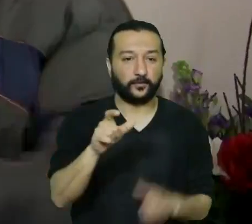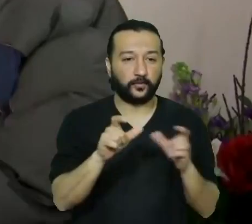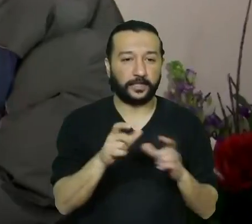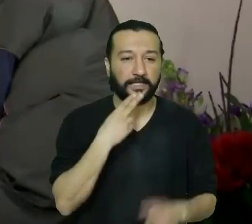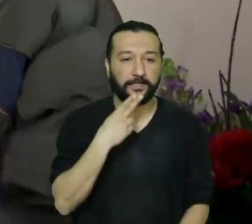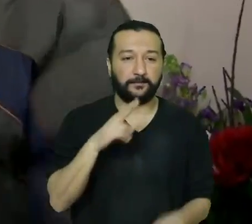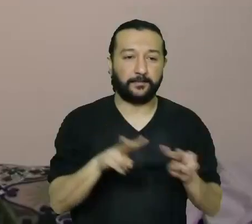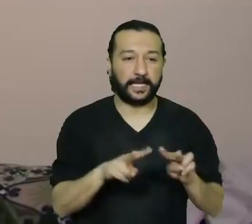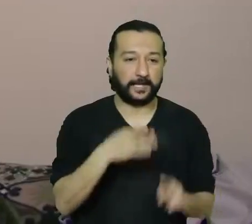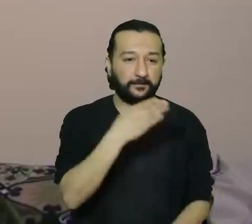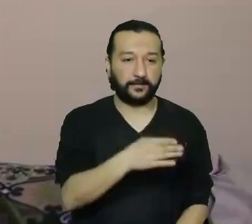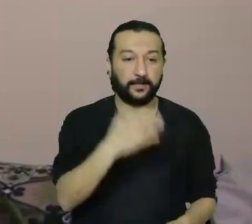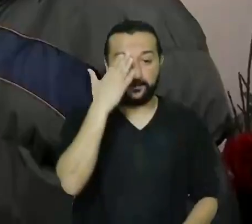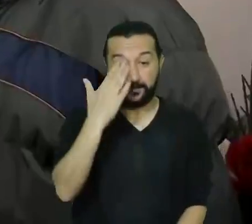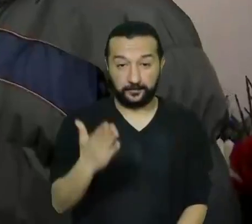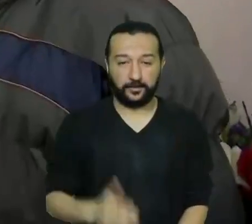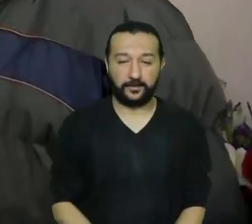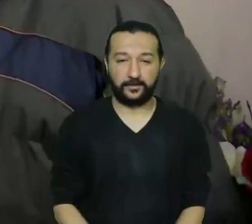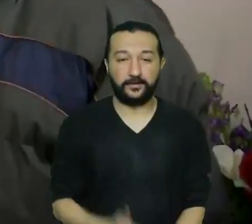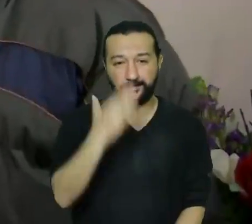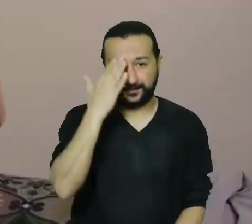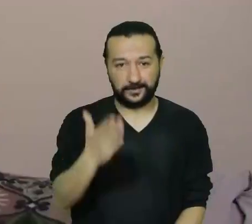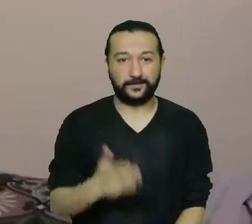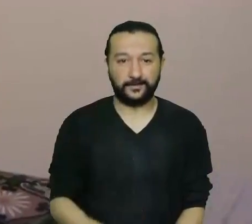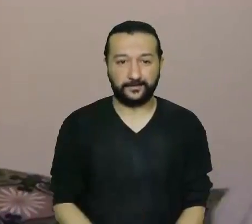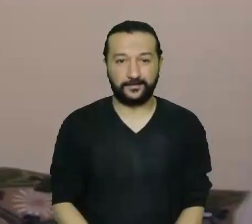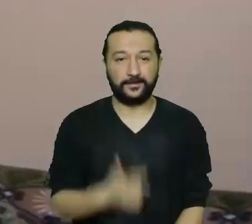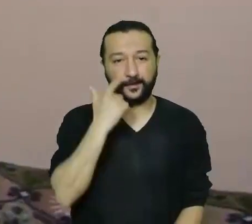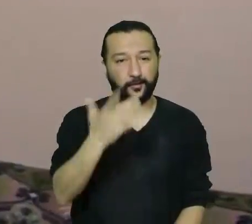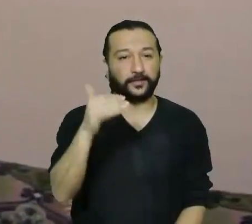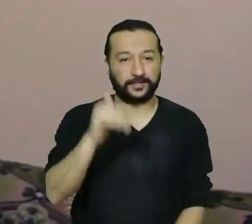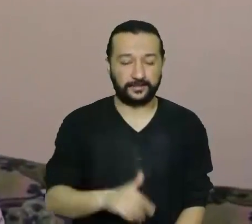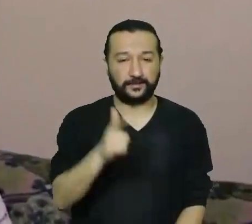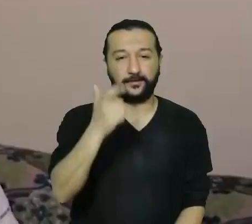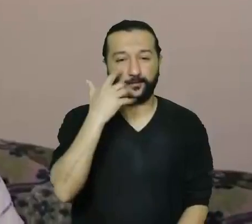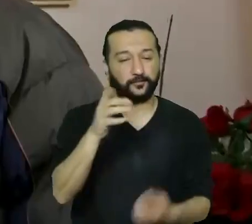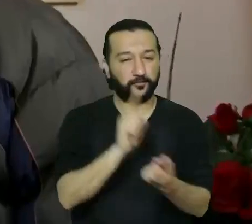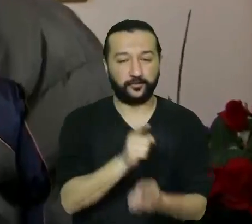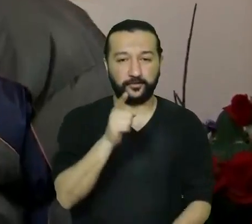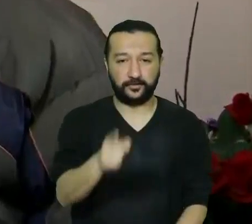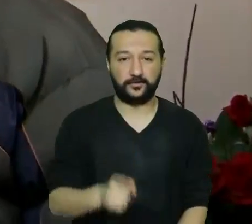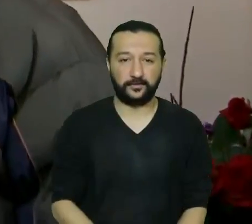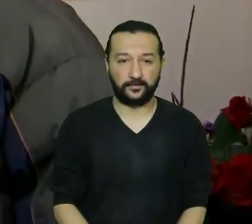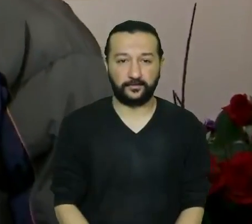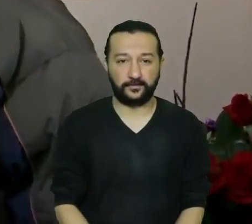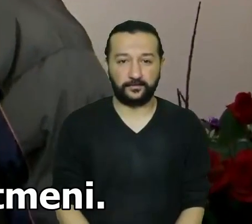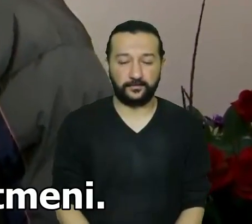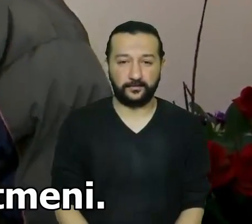Suhan, Meryem. Merhaba. Merhaba. Hoş geldiniz. Hoş bulduk.